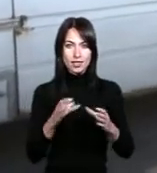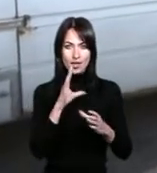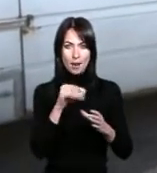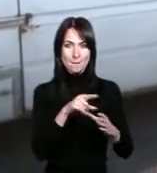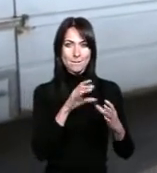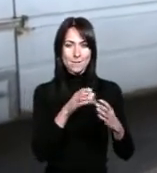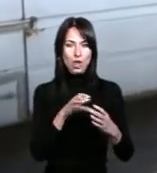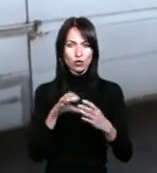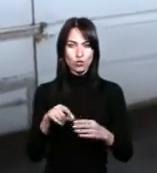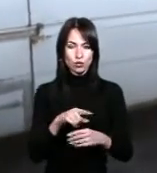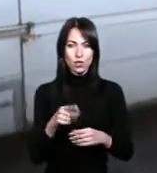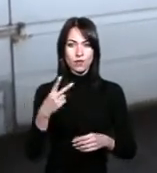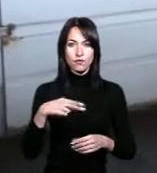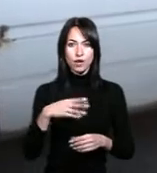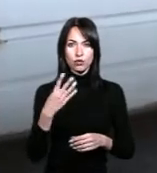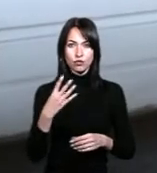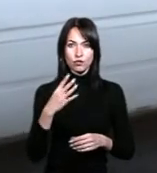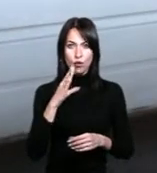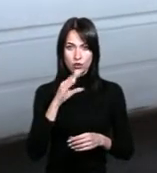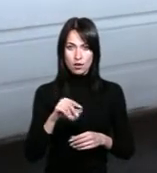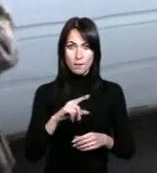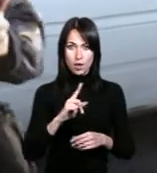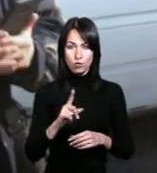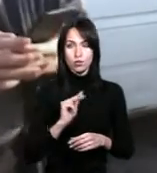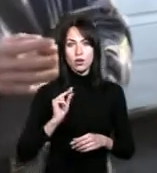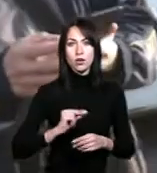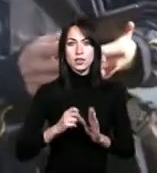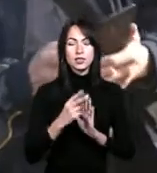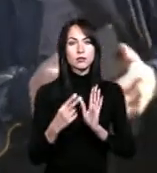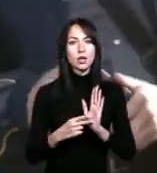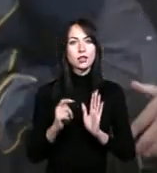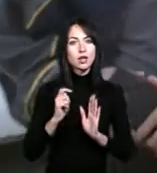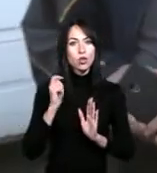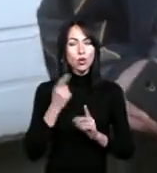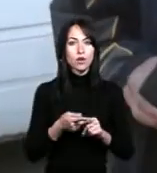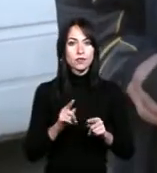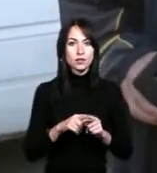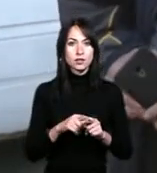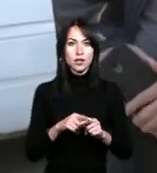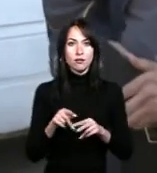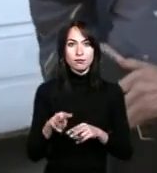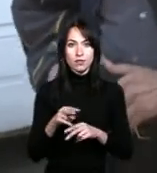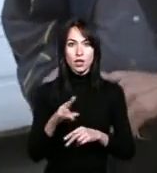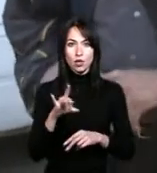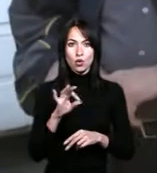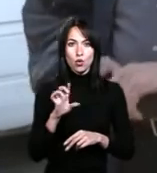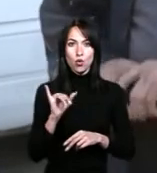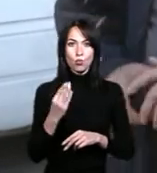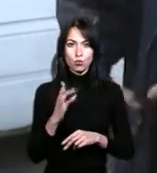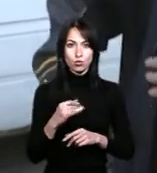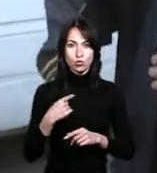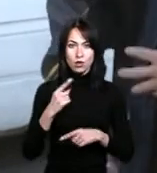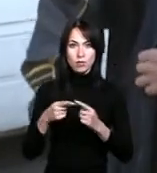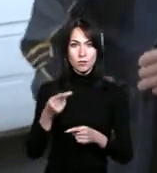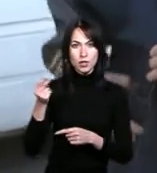працює 17 років. 24-й маршрут працює 17 років. Це кришує Дробушко. Я Дробушко щомісяця платив